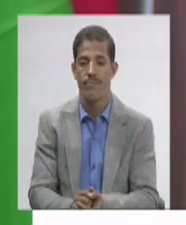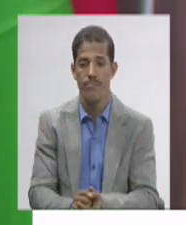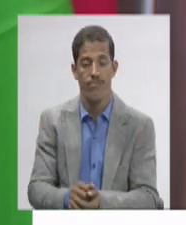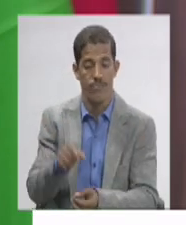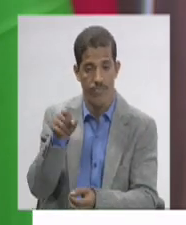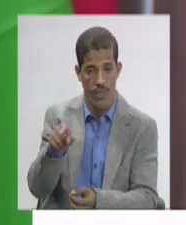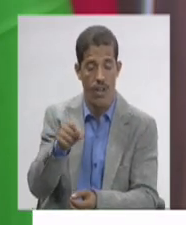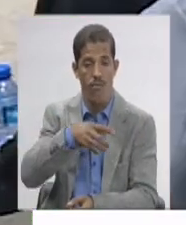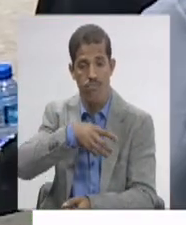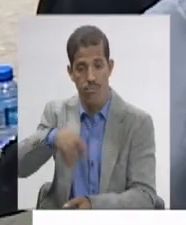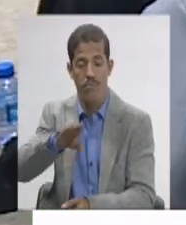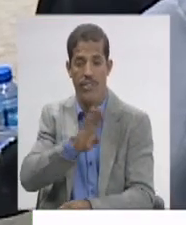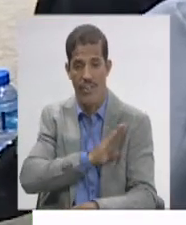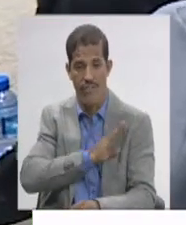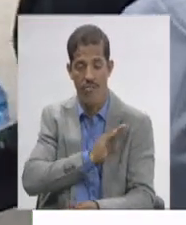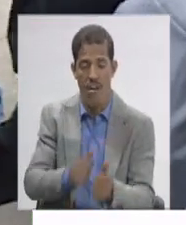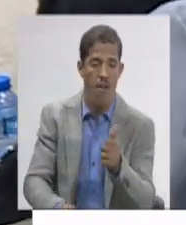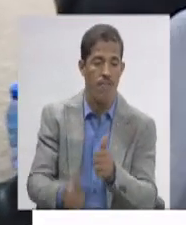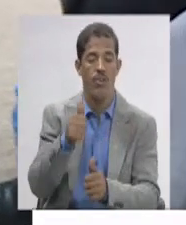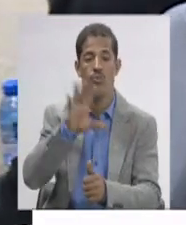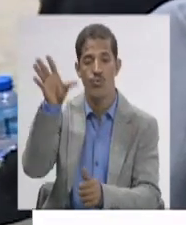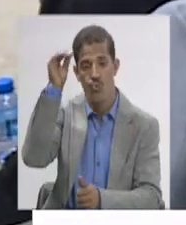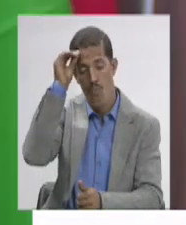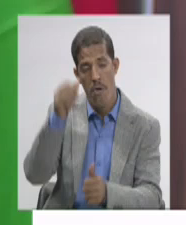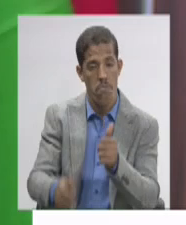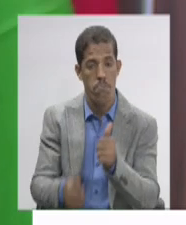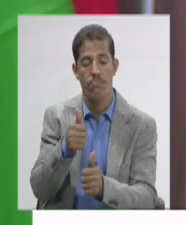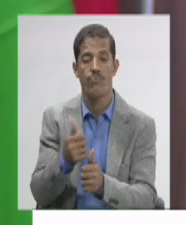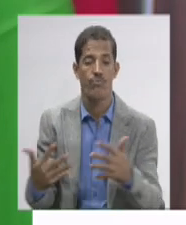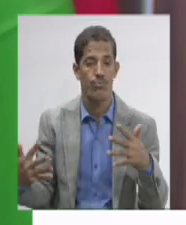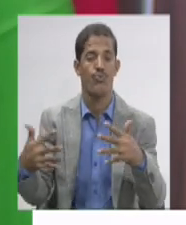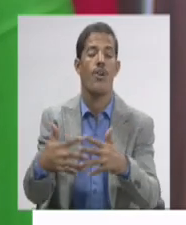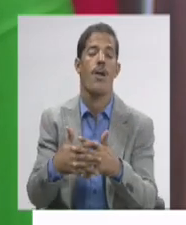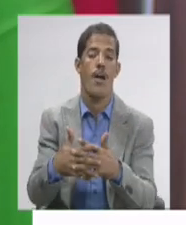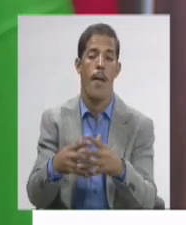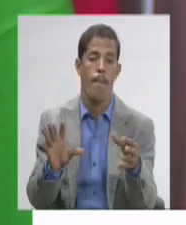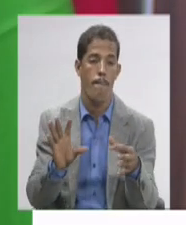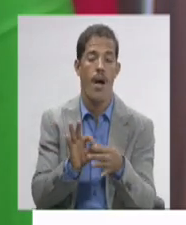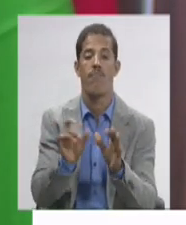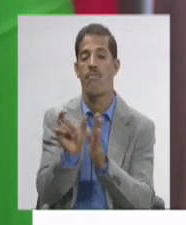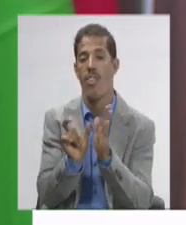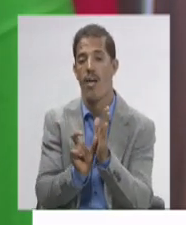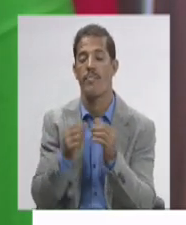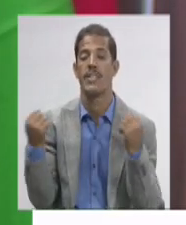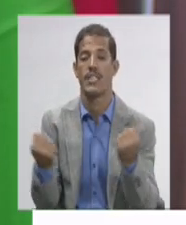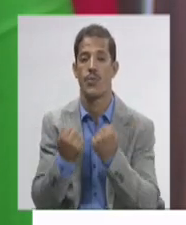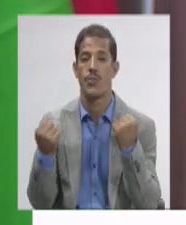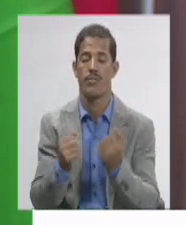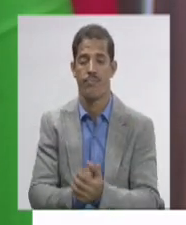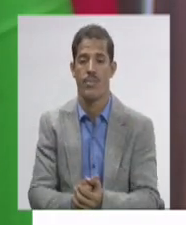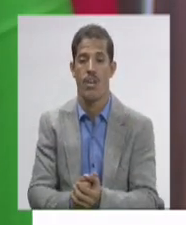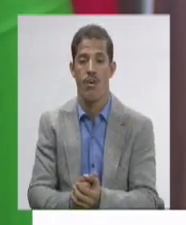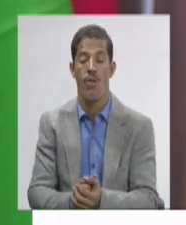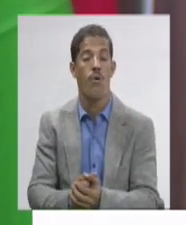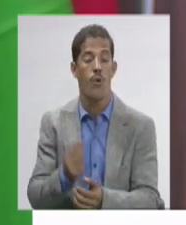الكليه الوطنيه لاركان بفضل نجاح تجربتها ثقه شركائنا العسكريين في منظومه التكوينيه حيث باتت